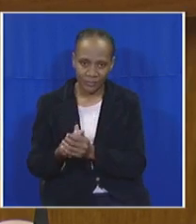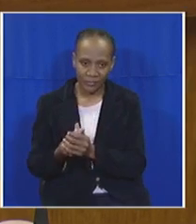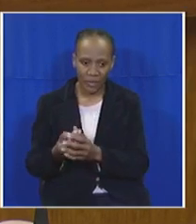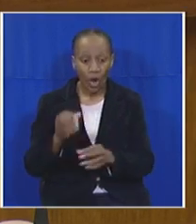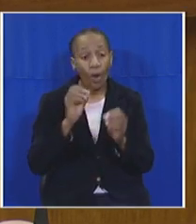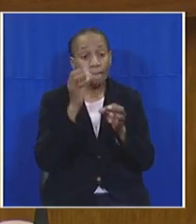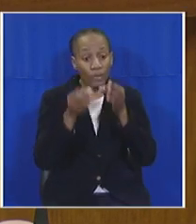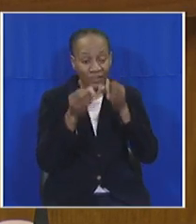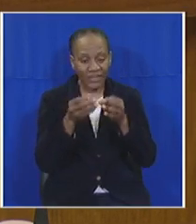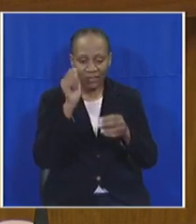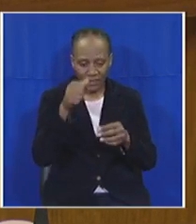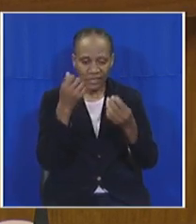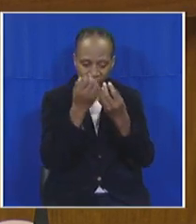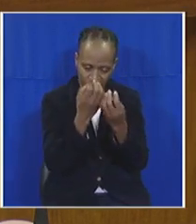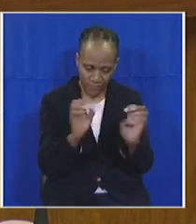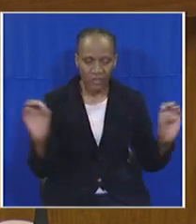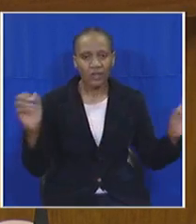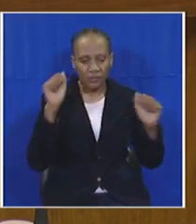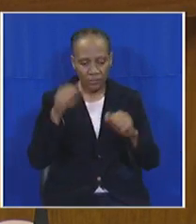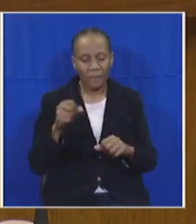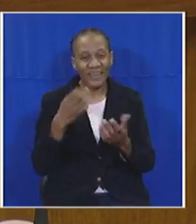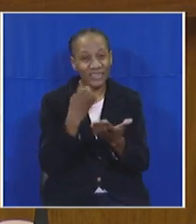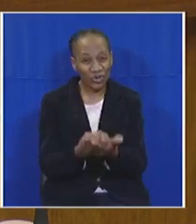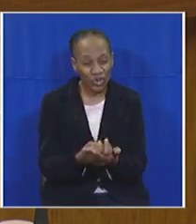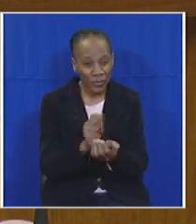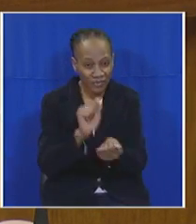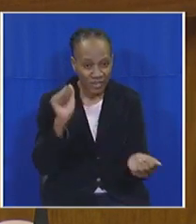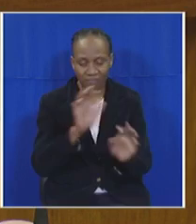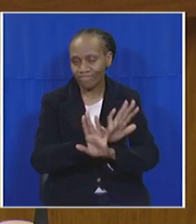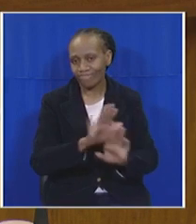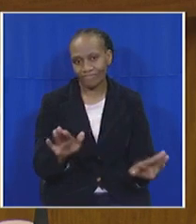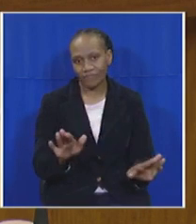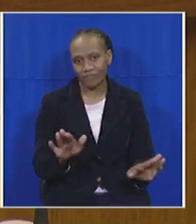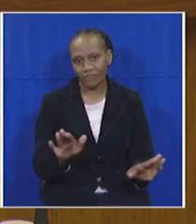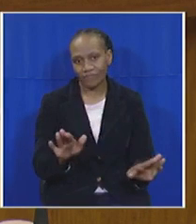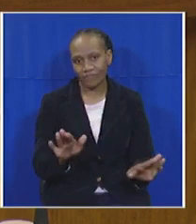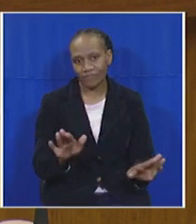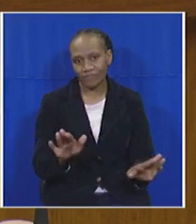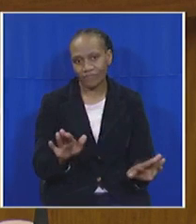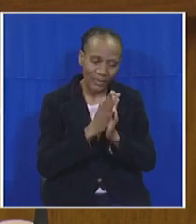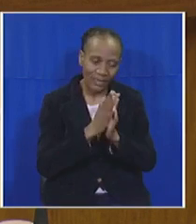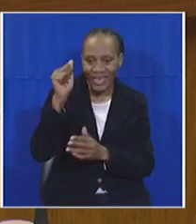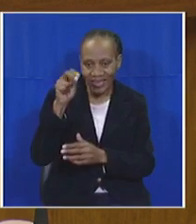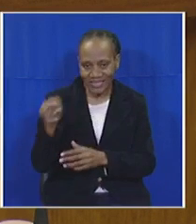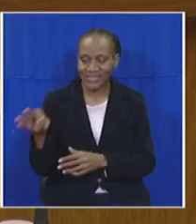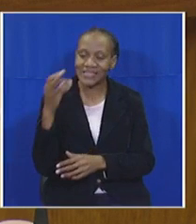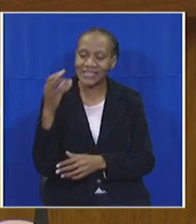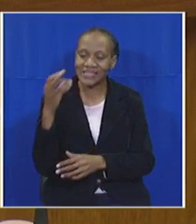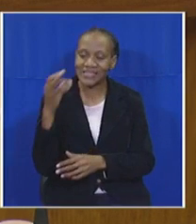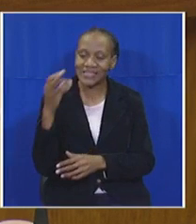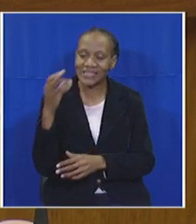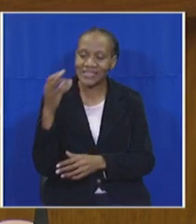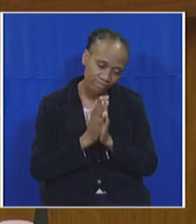kakhululeki. Ingakho kunaleli khwelo lika-African National le-Radical Economic Transformation.